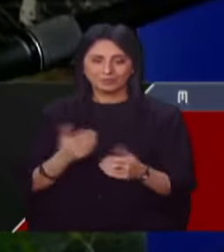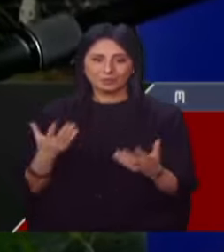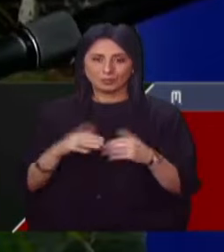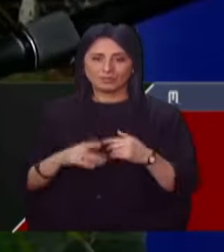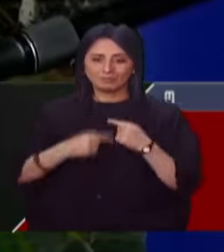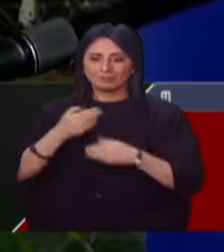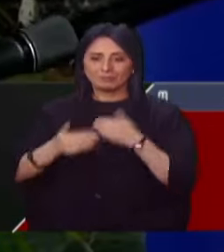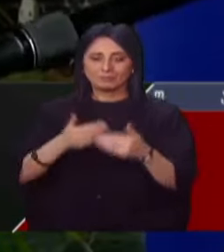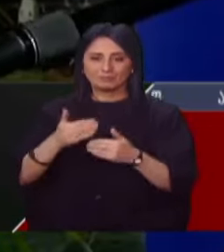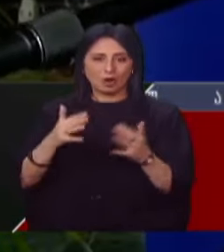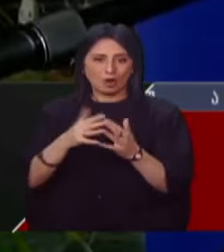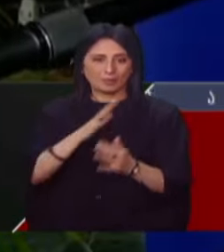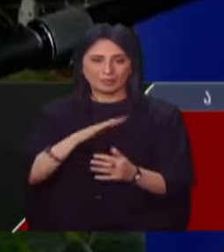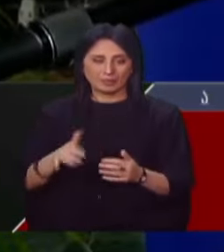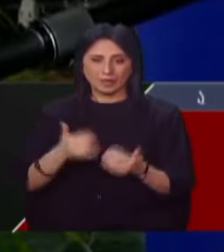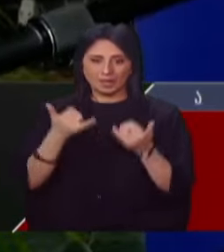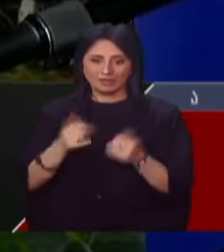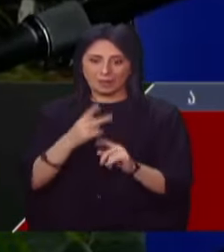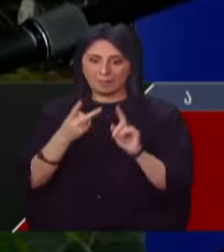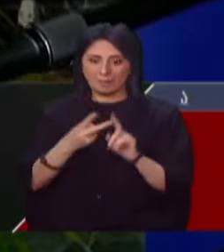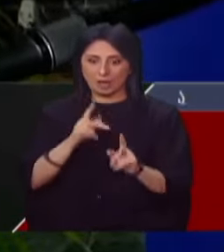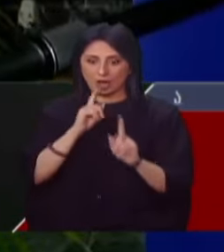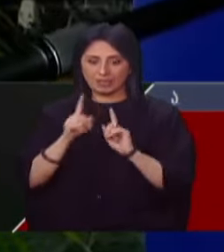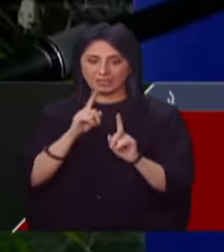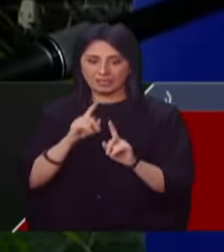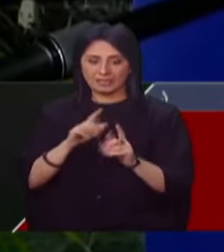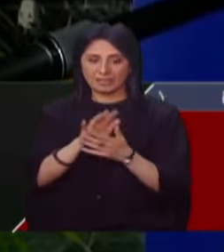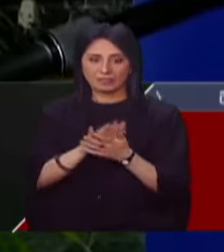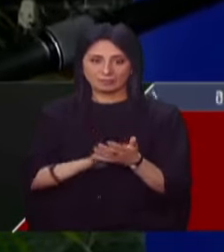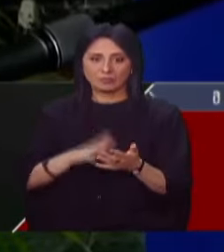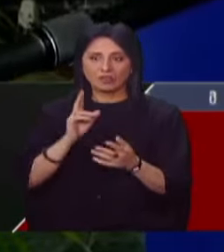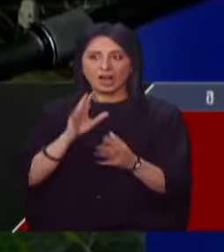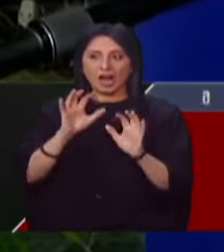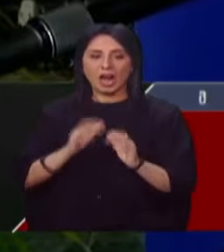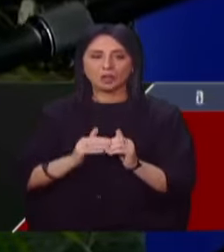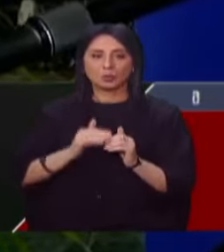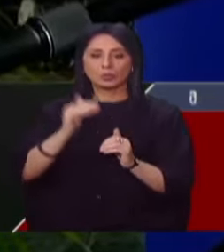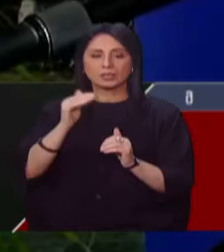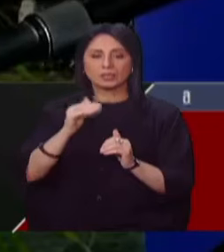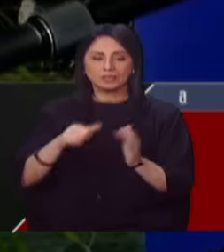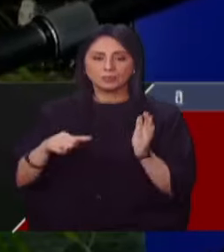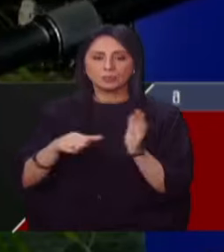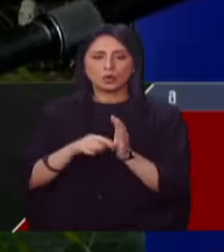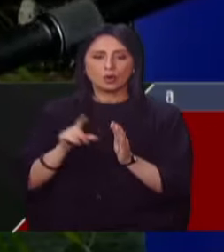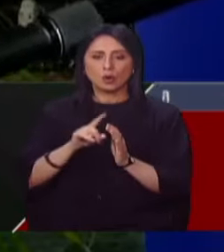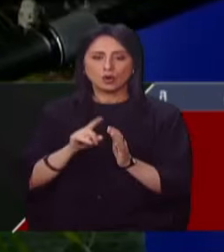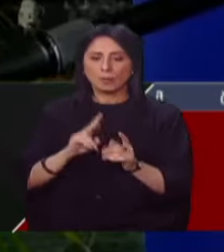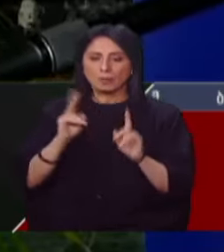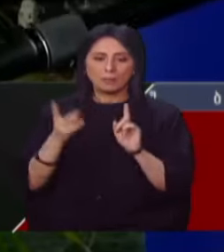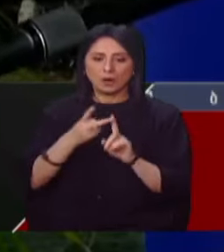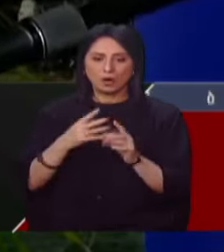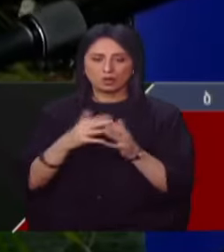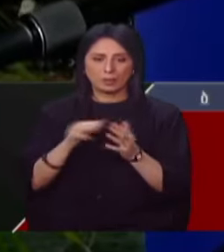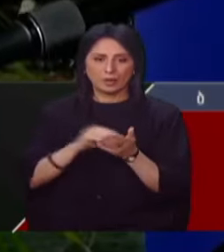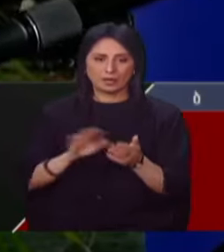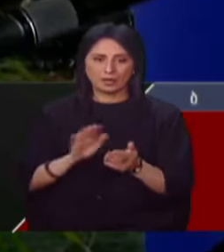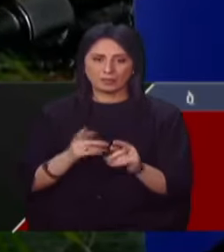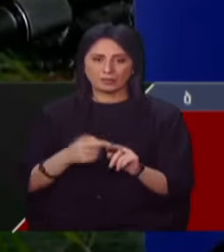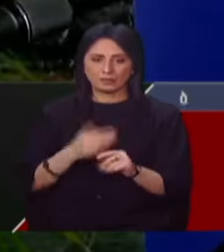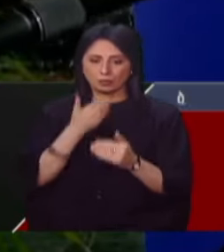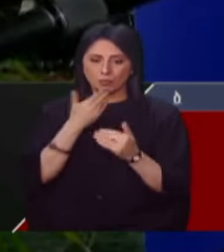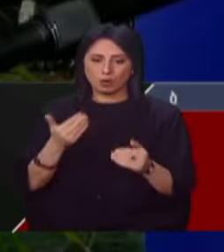გაერთიანების ბოლო წევრი ქვეყანა. დღეს ჩვენს მეორე სესიაზე განვიხილავთ ჩვენი კანონის უზენაესობის ინსტრუმენტთა ბლოკს გაფართოების პროცესში. შემდეგ კი